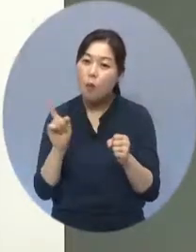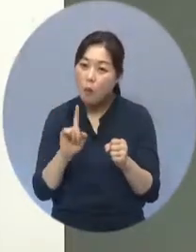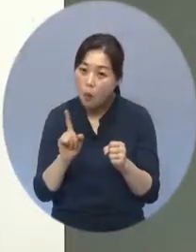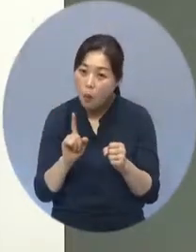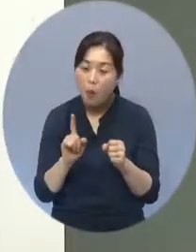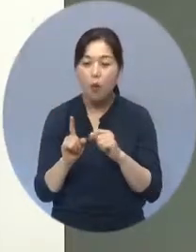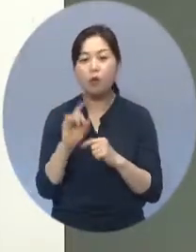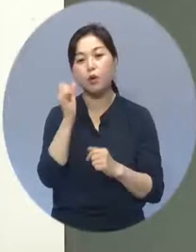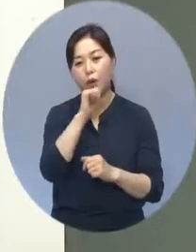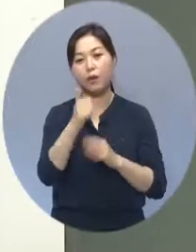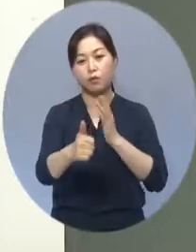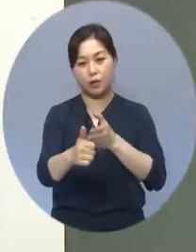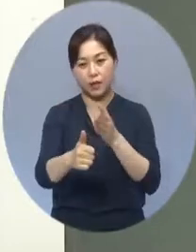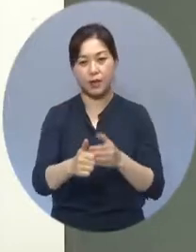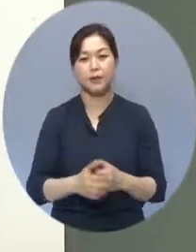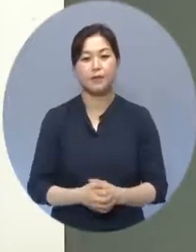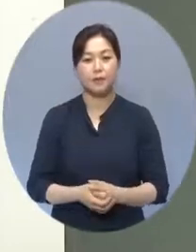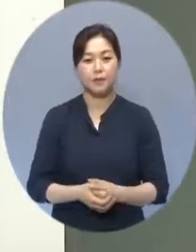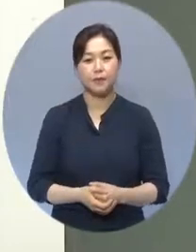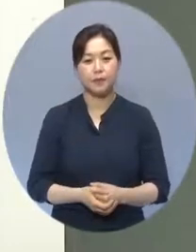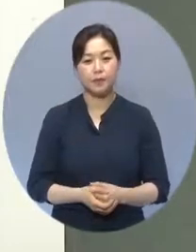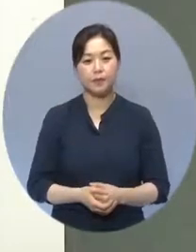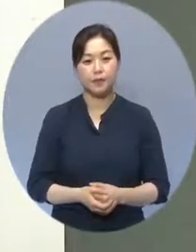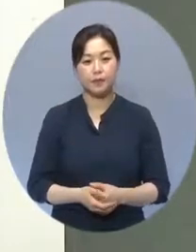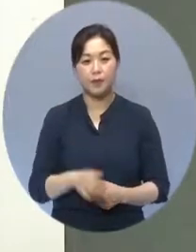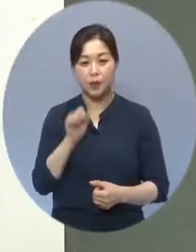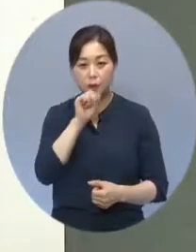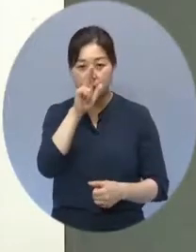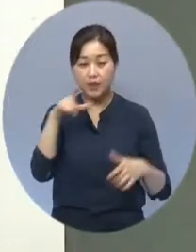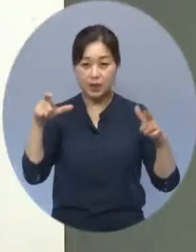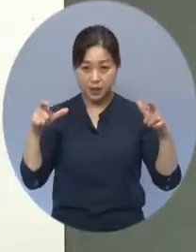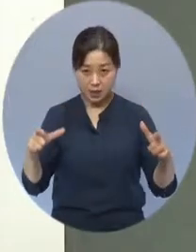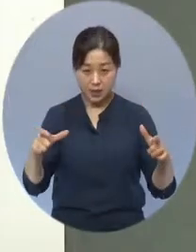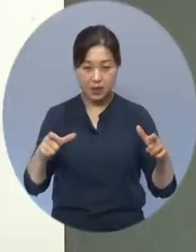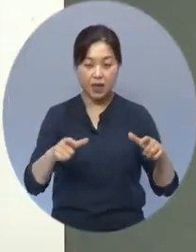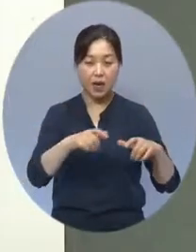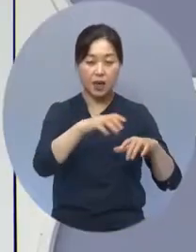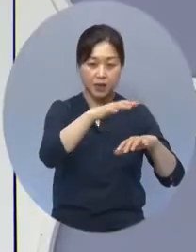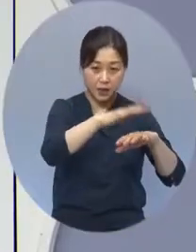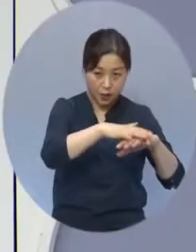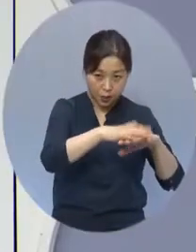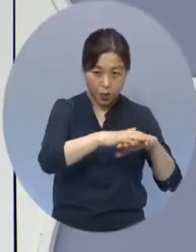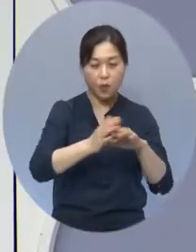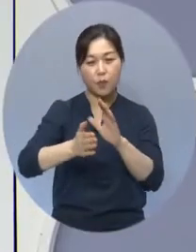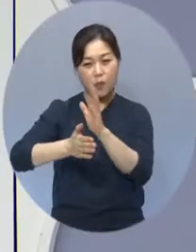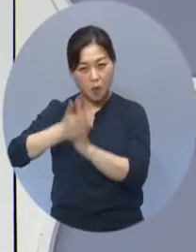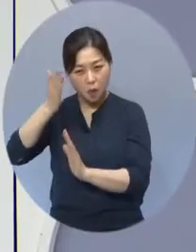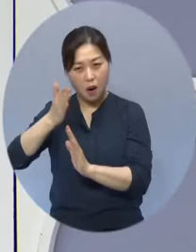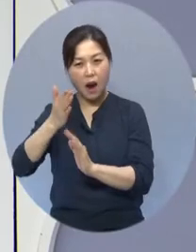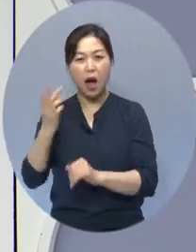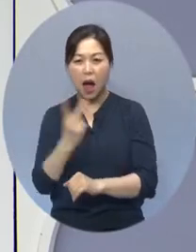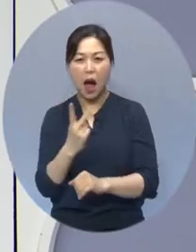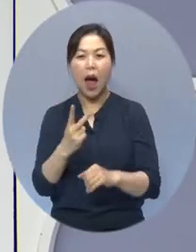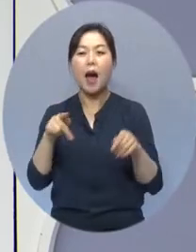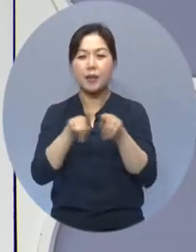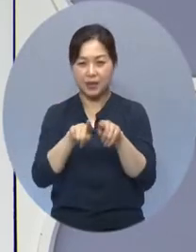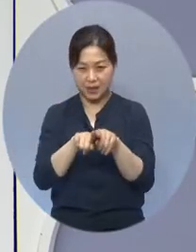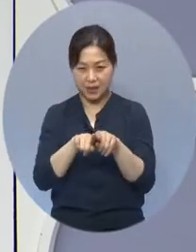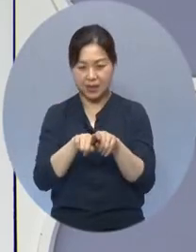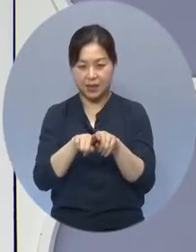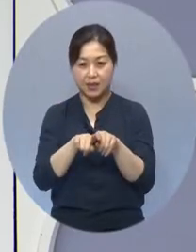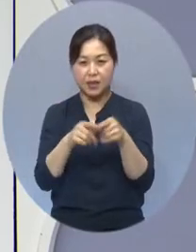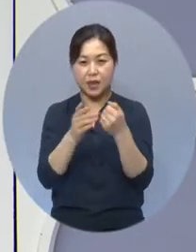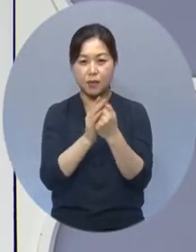이제 사실은 우리 용이 도농 복합 도시지 않습니까? 그렇죠. 그래서 녹지도 상당히 많긴 많아요. 네.